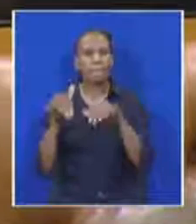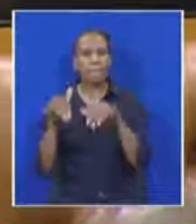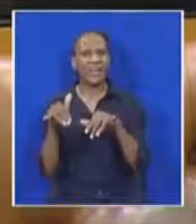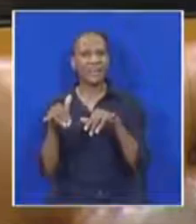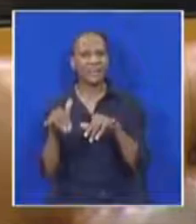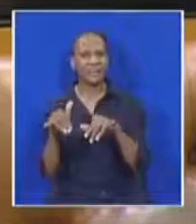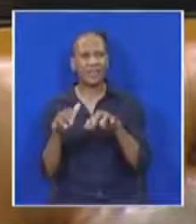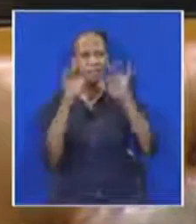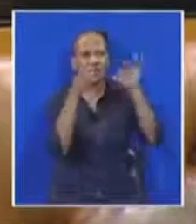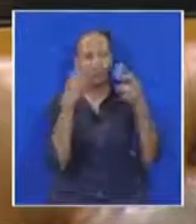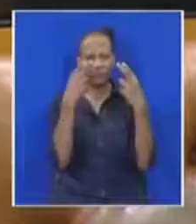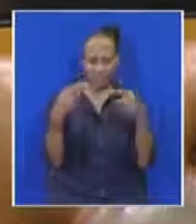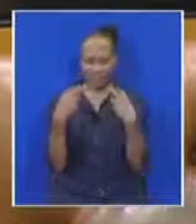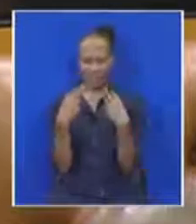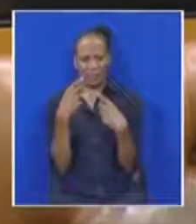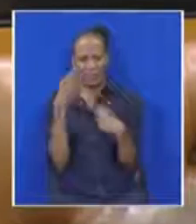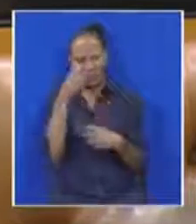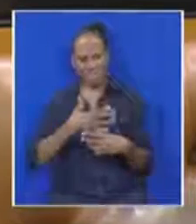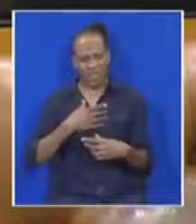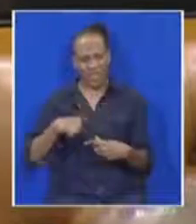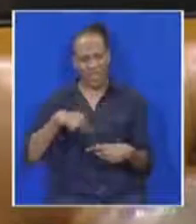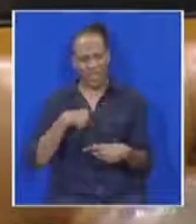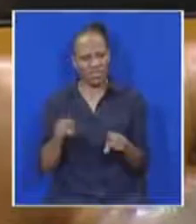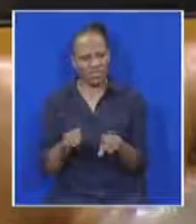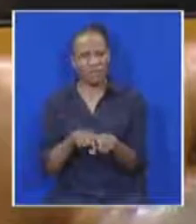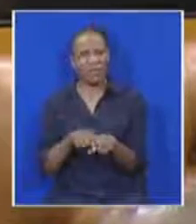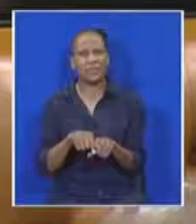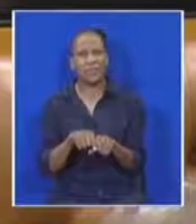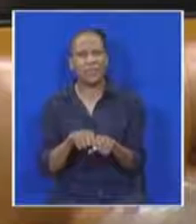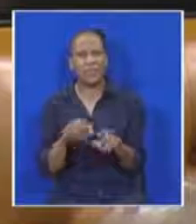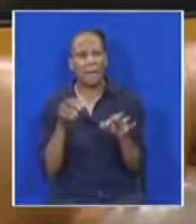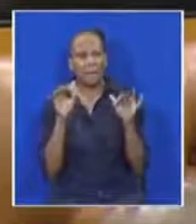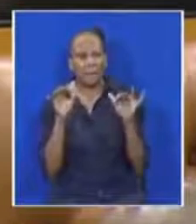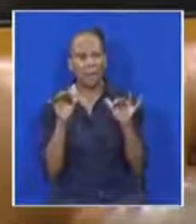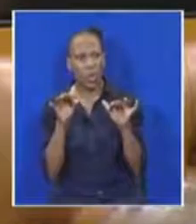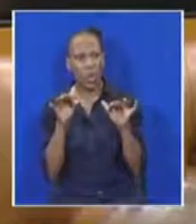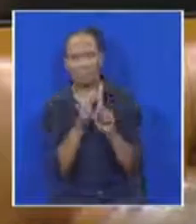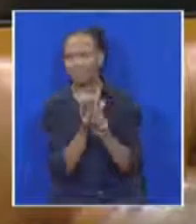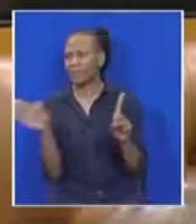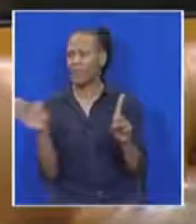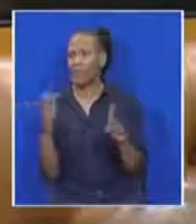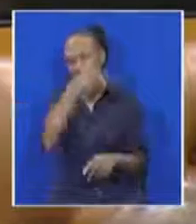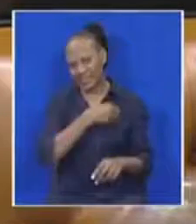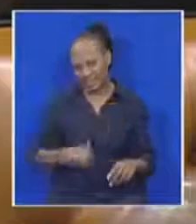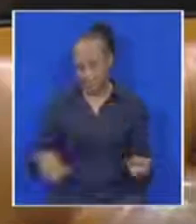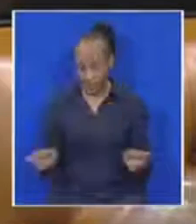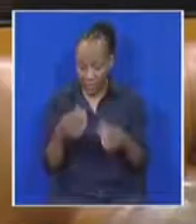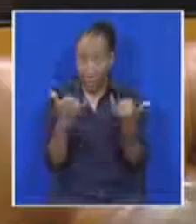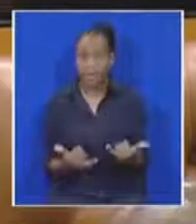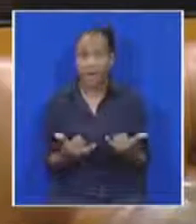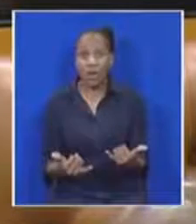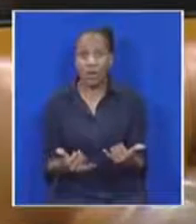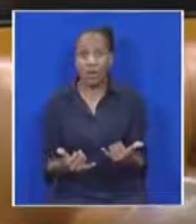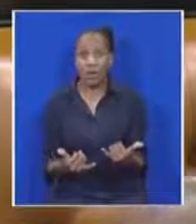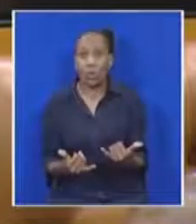sengathi thina uma ngamela simthande ngishiso yini na ngisho ukuthi kuyimanje uma ngameli niyamazi